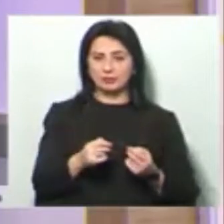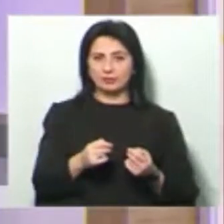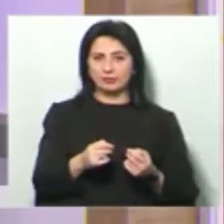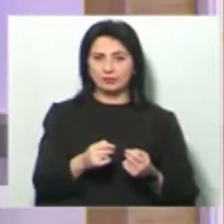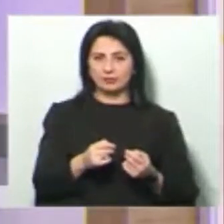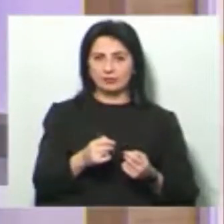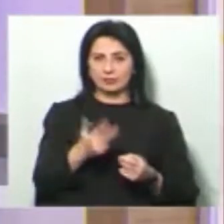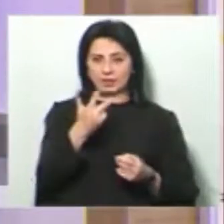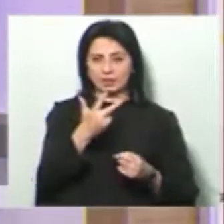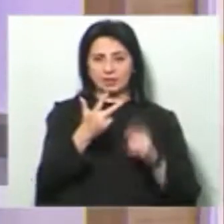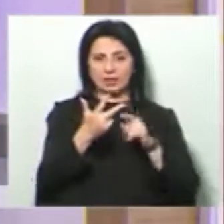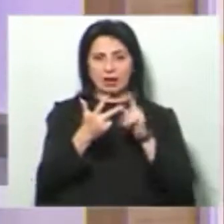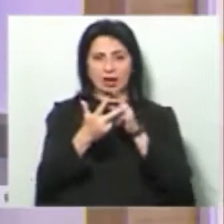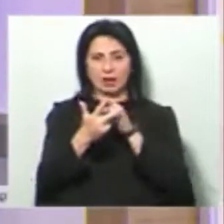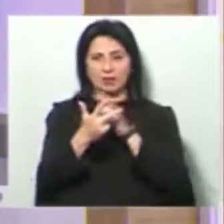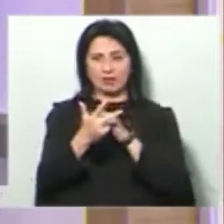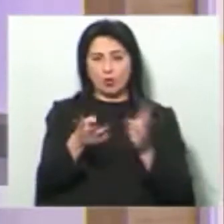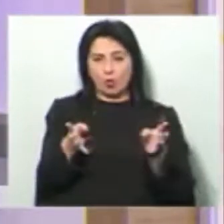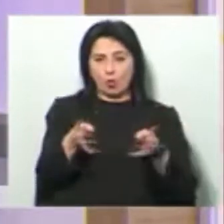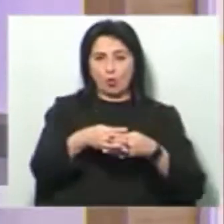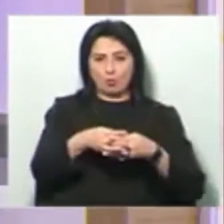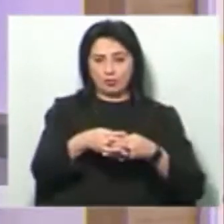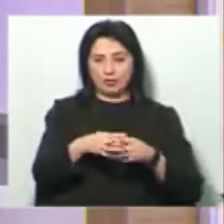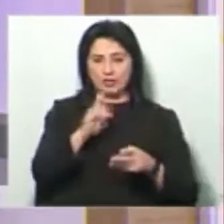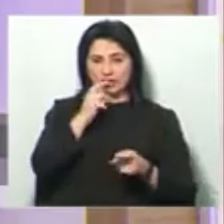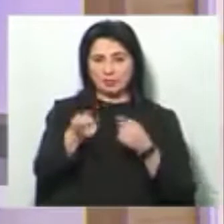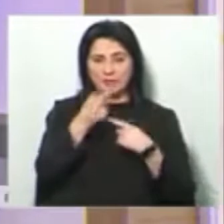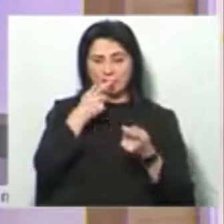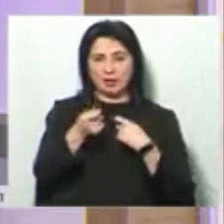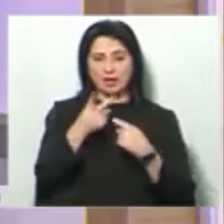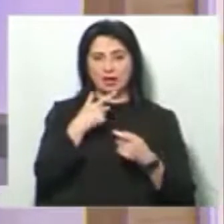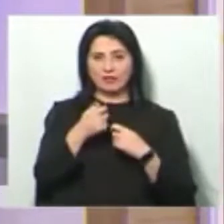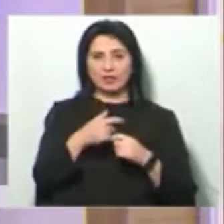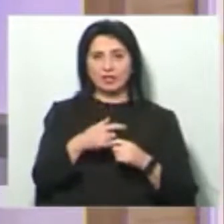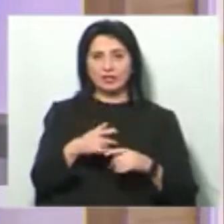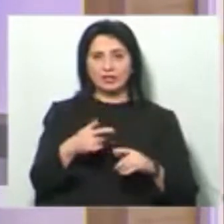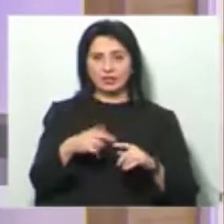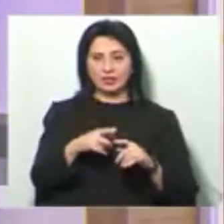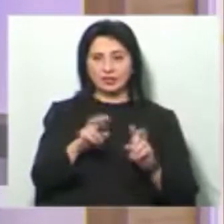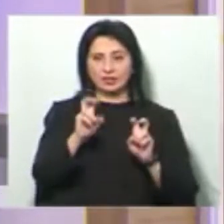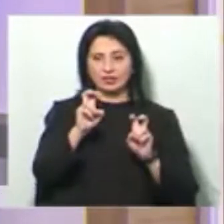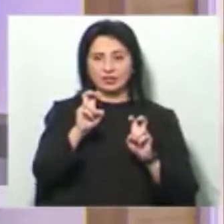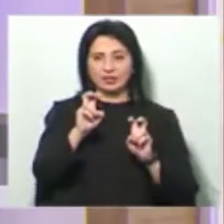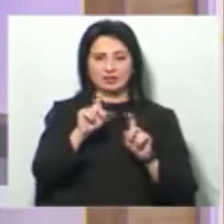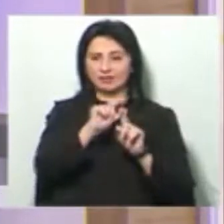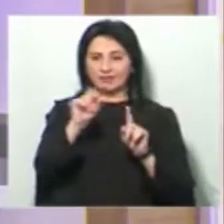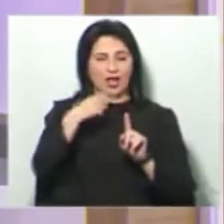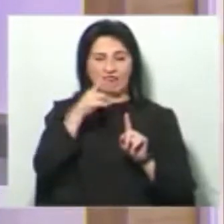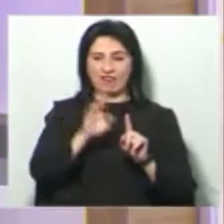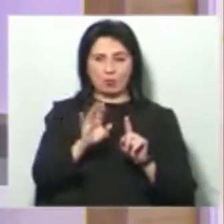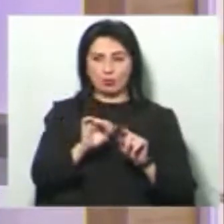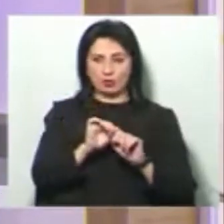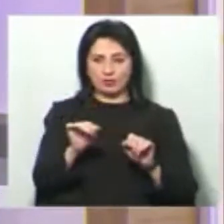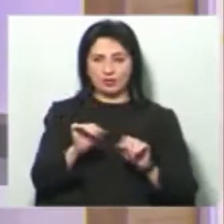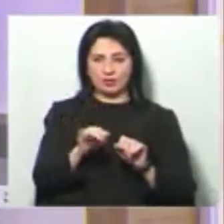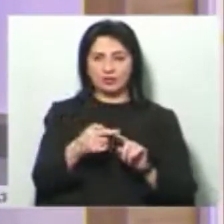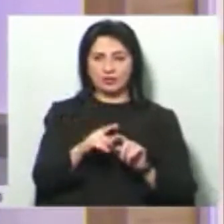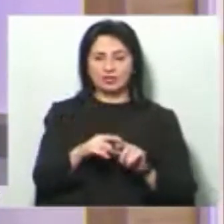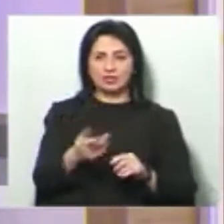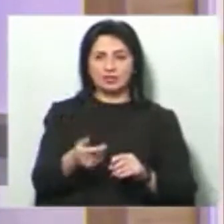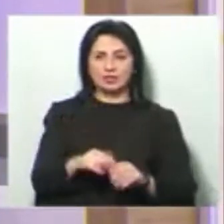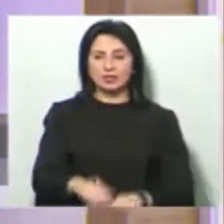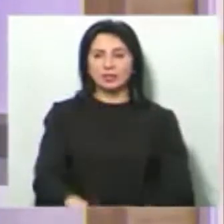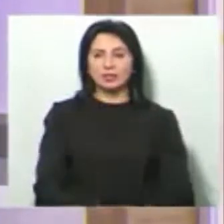sami dasakhelebis kombinatsiuri preparati. Savacru da sahele pasar vampop, ai valsat